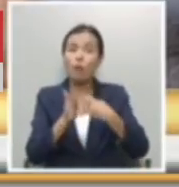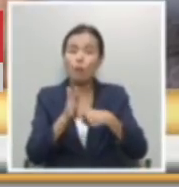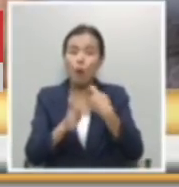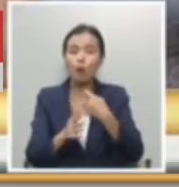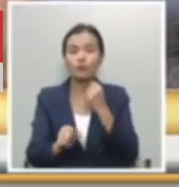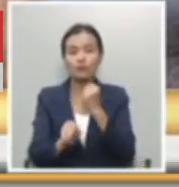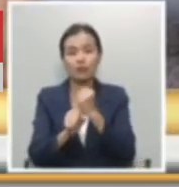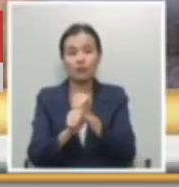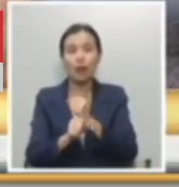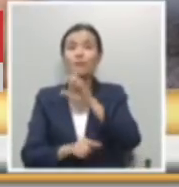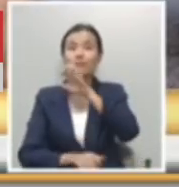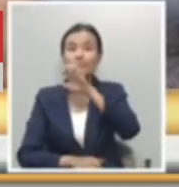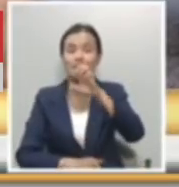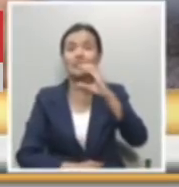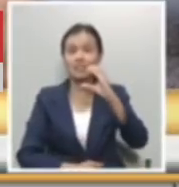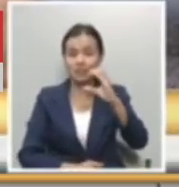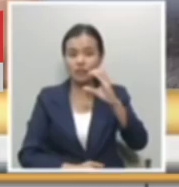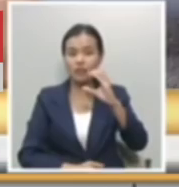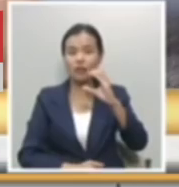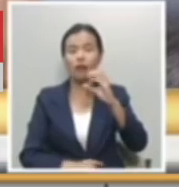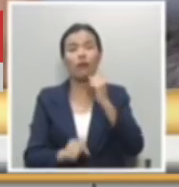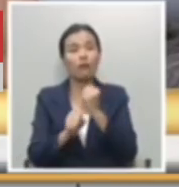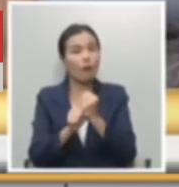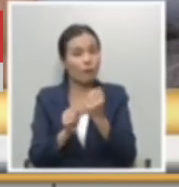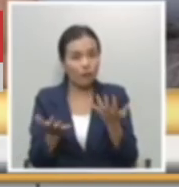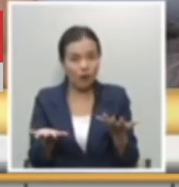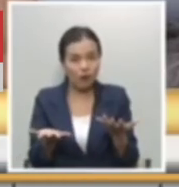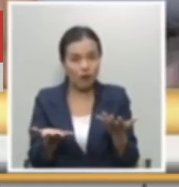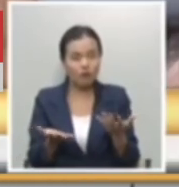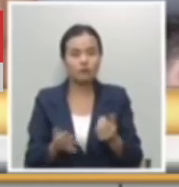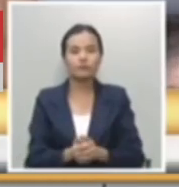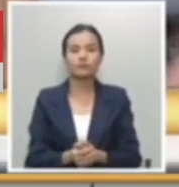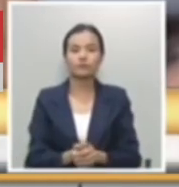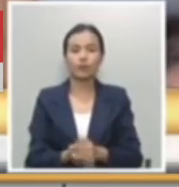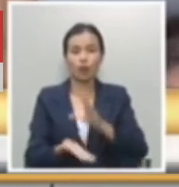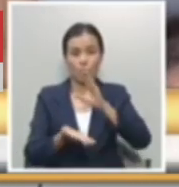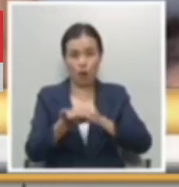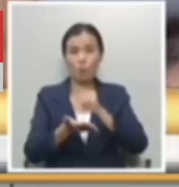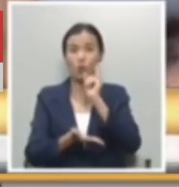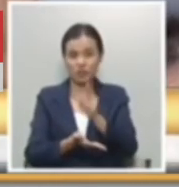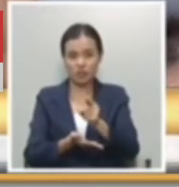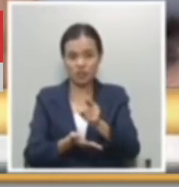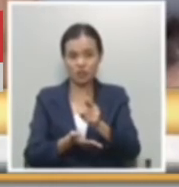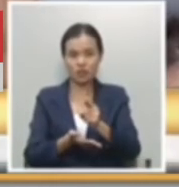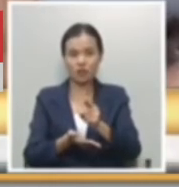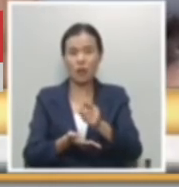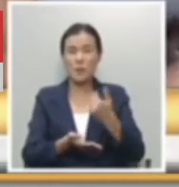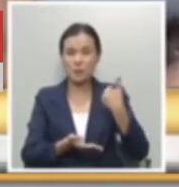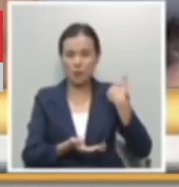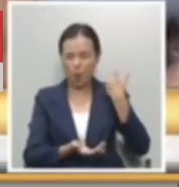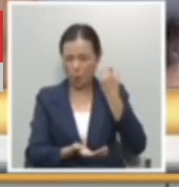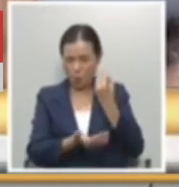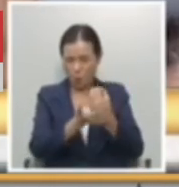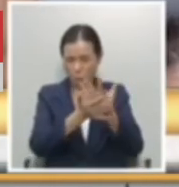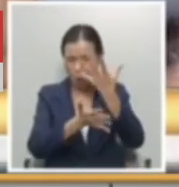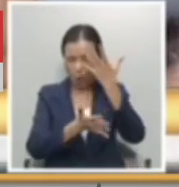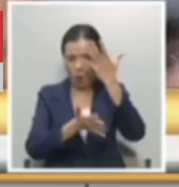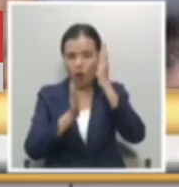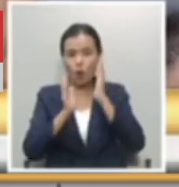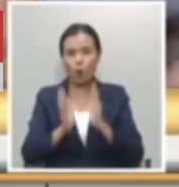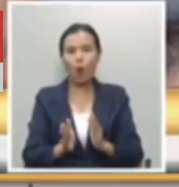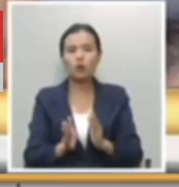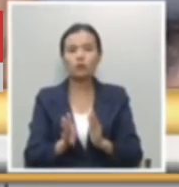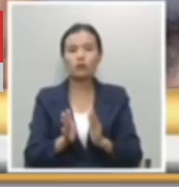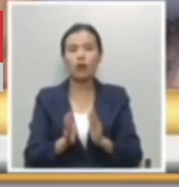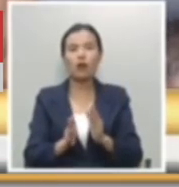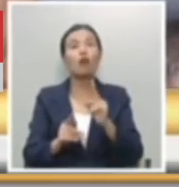ำ EEC ผลที่เกิดขึ้นทำยังไงครับข้อเท็จจริงก็แปลว่ามันมีเจ้าสัวจำนวนหนึ่งไม่กี่ตัวผ